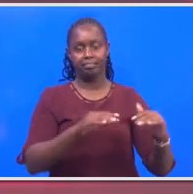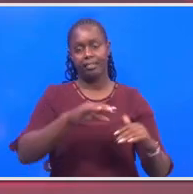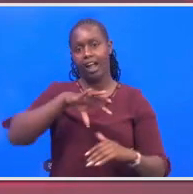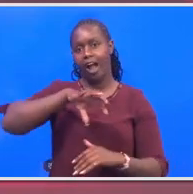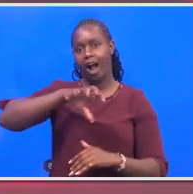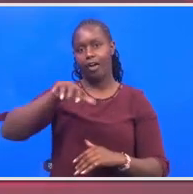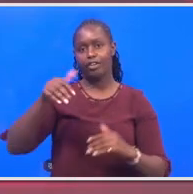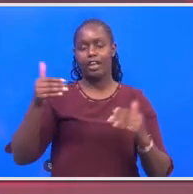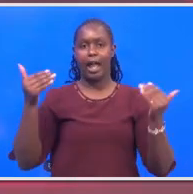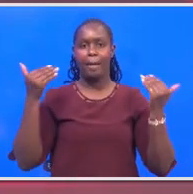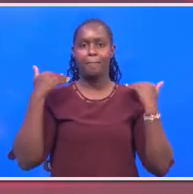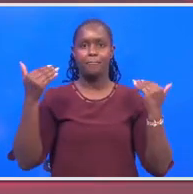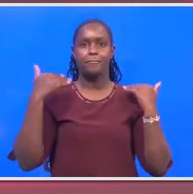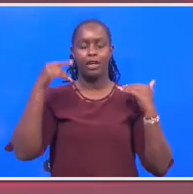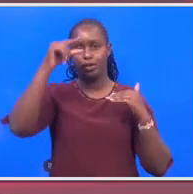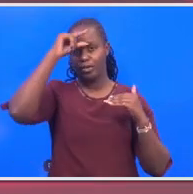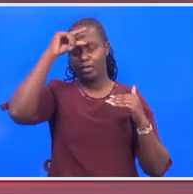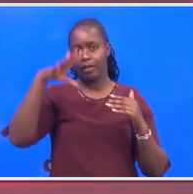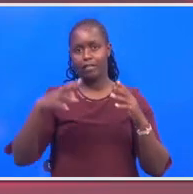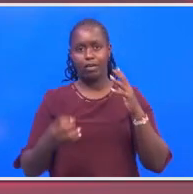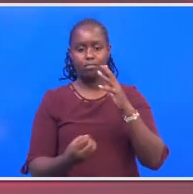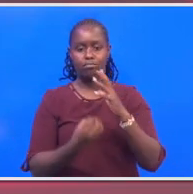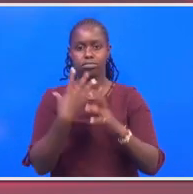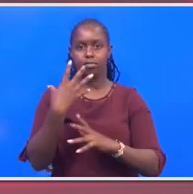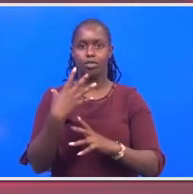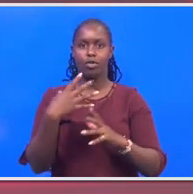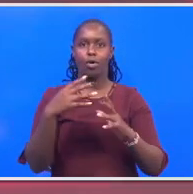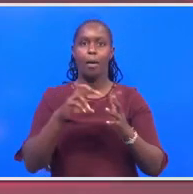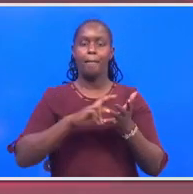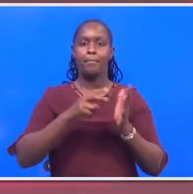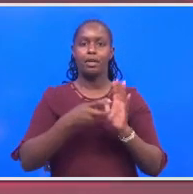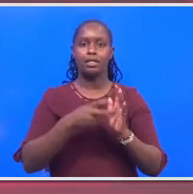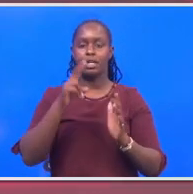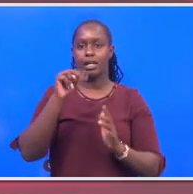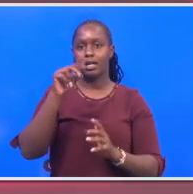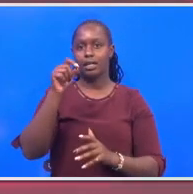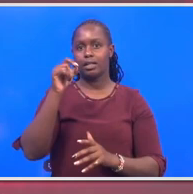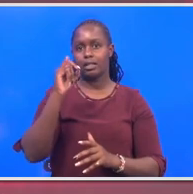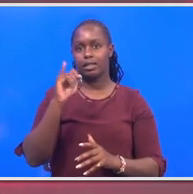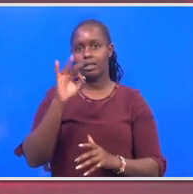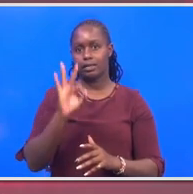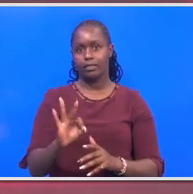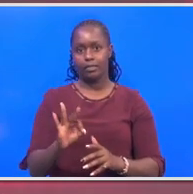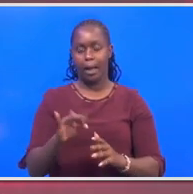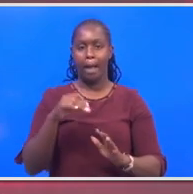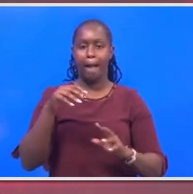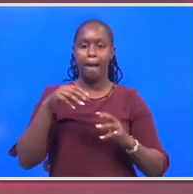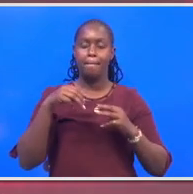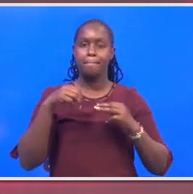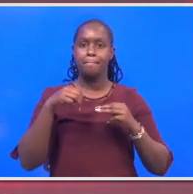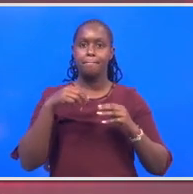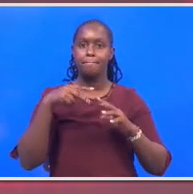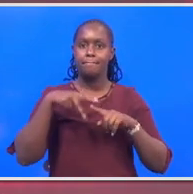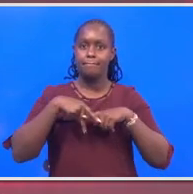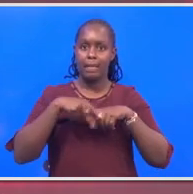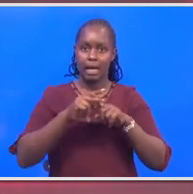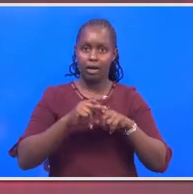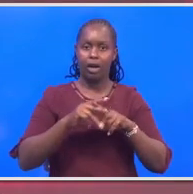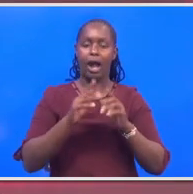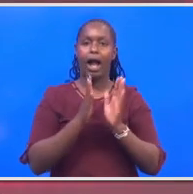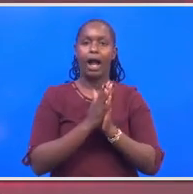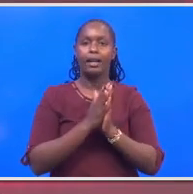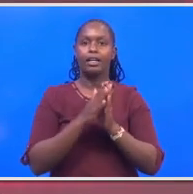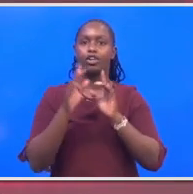Kawira Mwangaza amezindua mradi wa MTF, maarufu Mechanical and Transport Fund, licha ya mradi